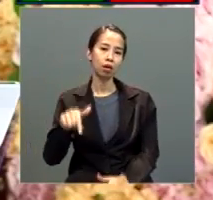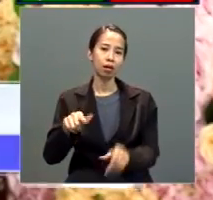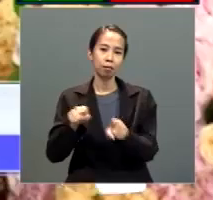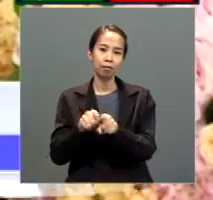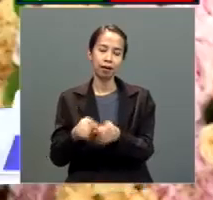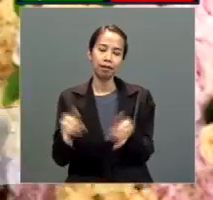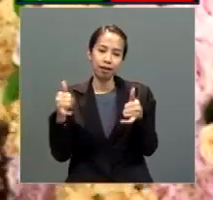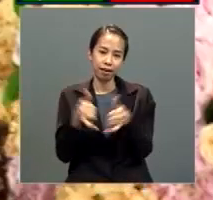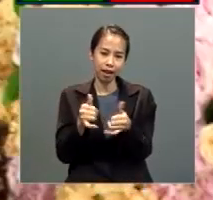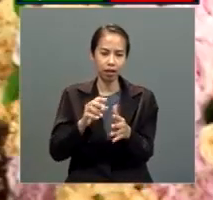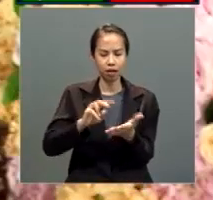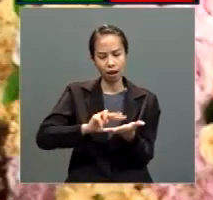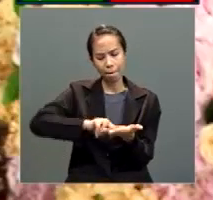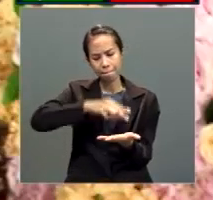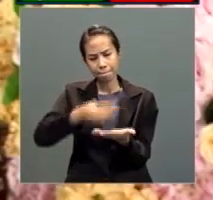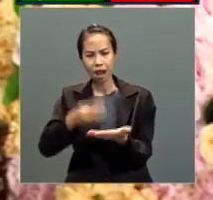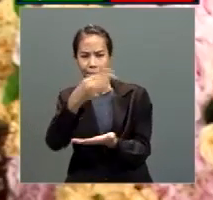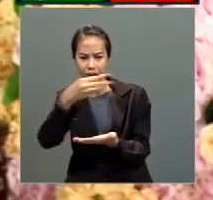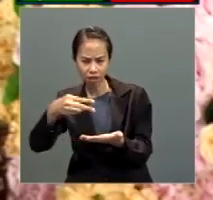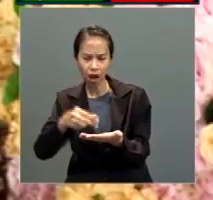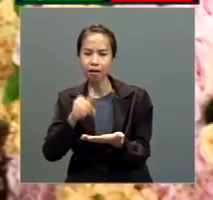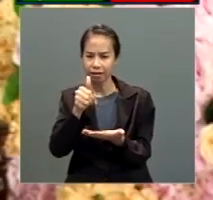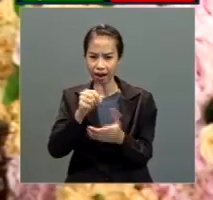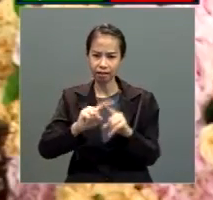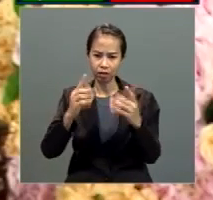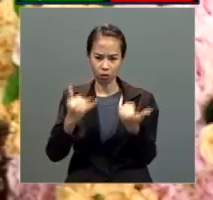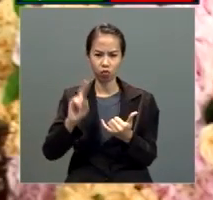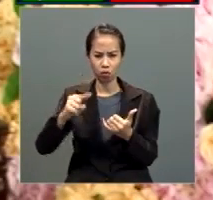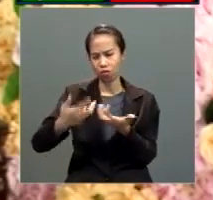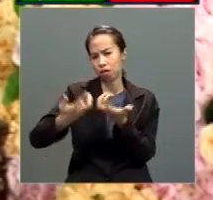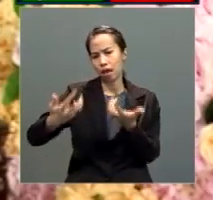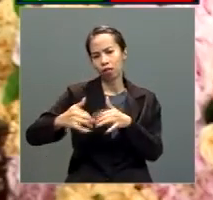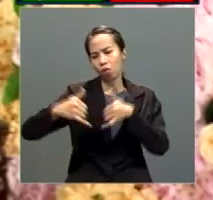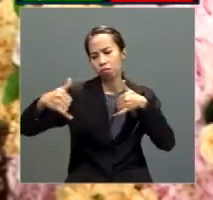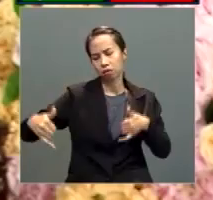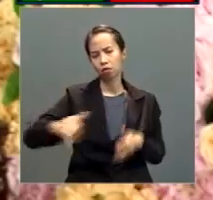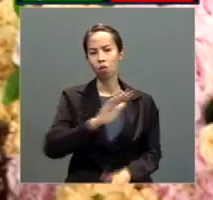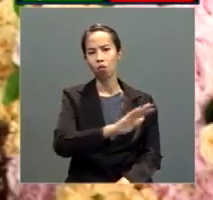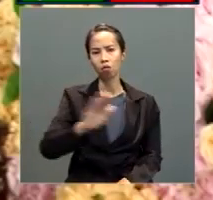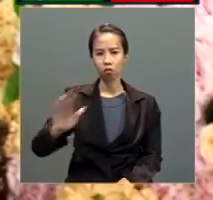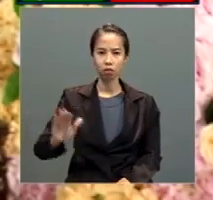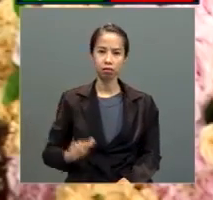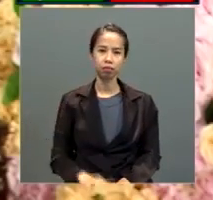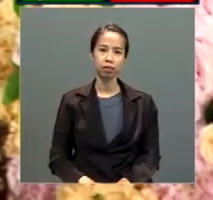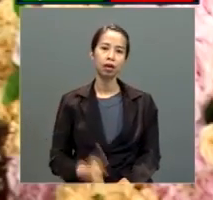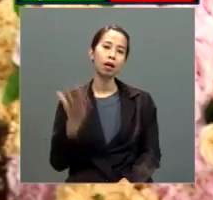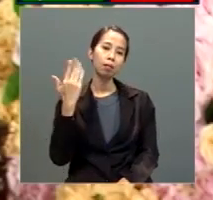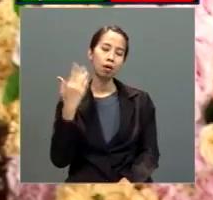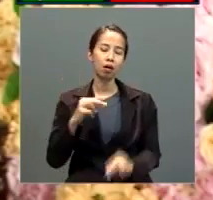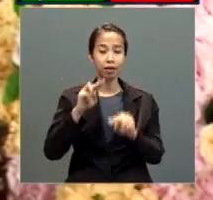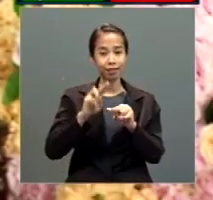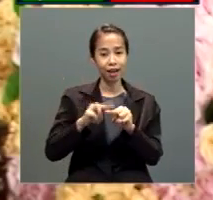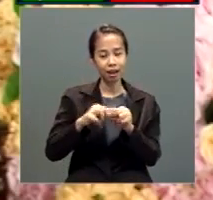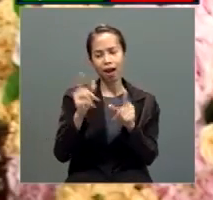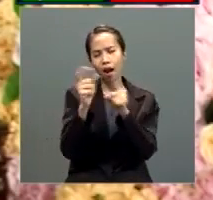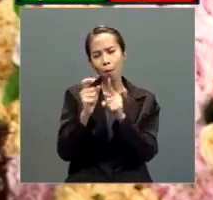ได้แปลโต๊ะเดียวกันแต่ตอนนี้ต้องแยกกันแปลครับแปลคนละที่ครับเหมือนท่องสูตรครับแต่ก่อนก็นั่งท่อง